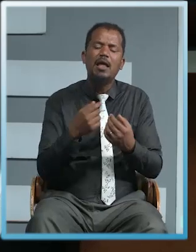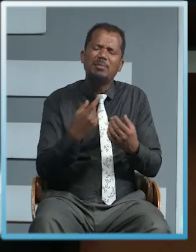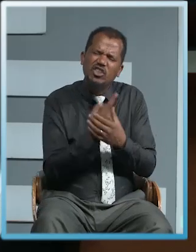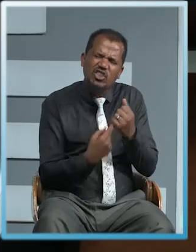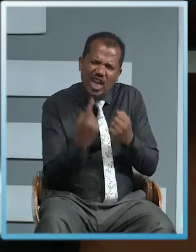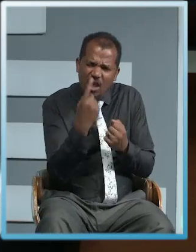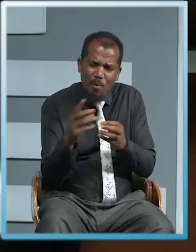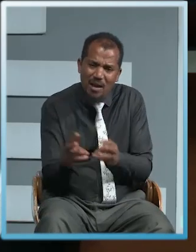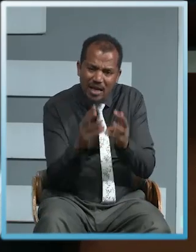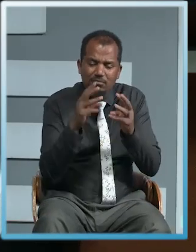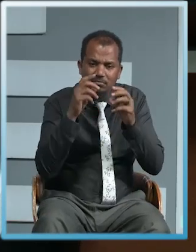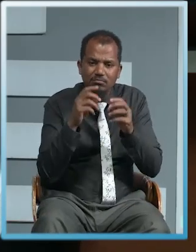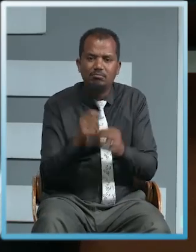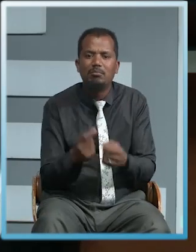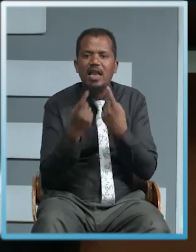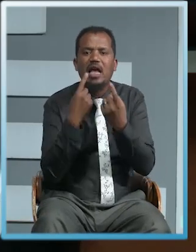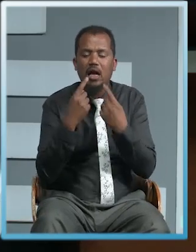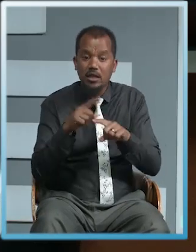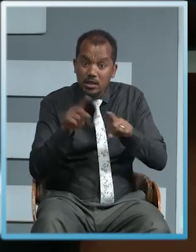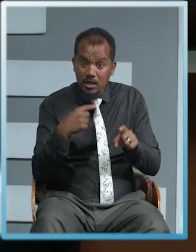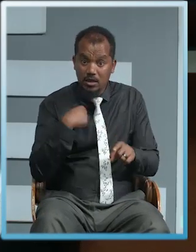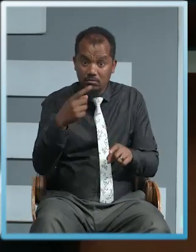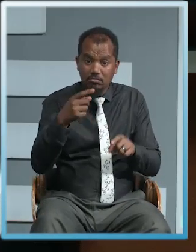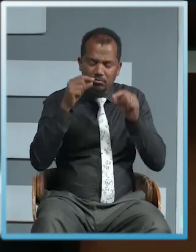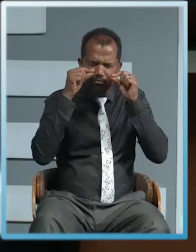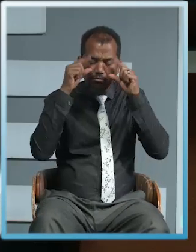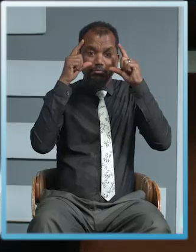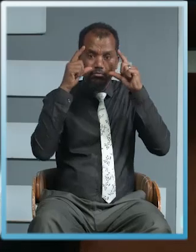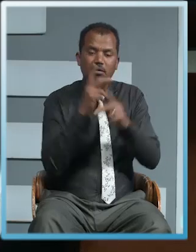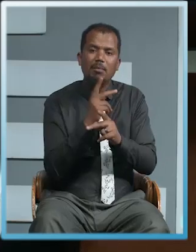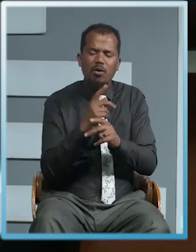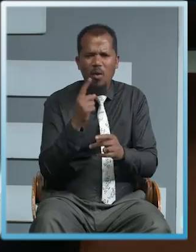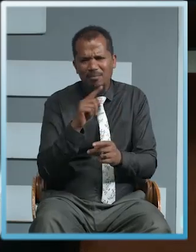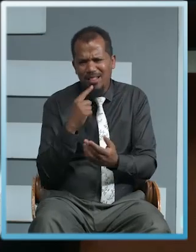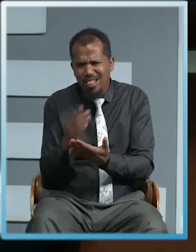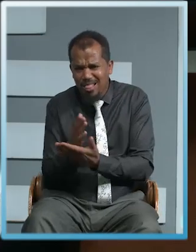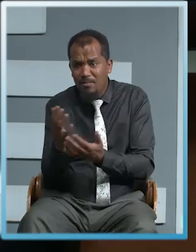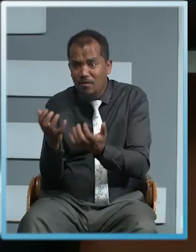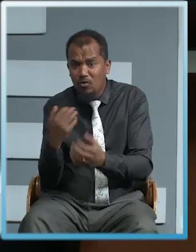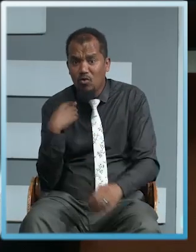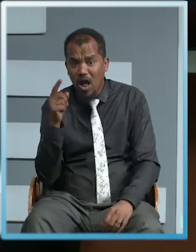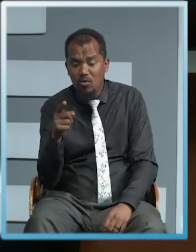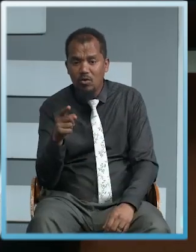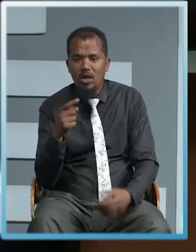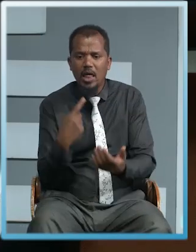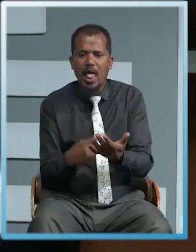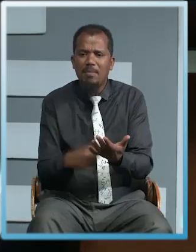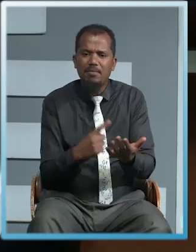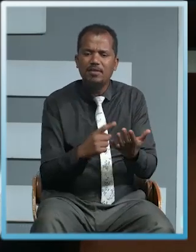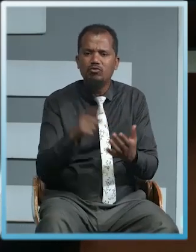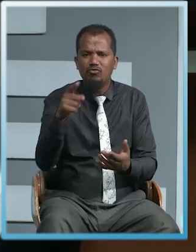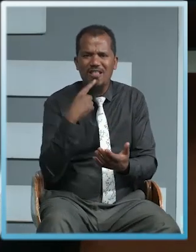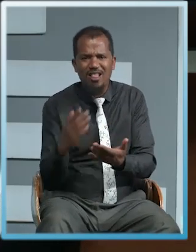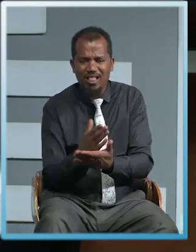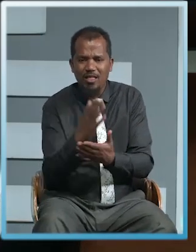يوم عندنا جن نكت عند منطبقنا ليش أودون ميفلقو ويلينا نجار كارلا يعني نهيو بزي بزي بزي